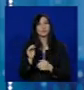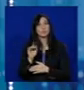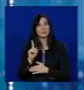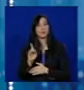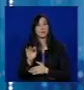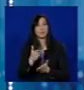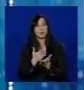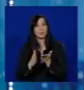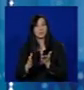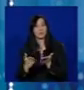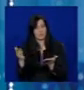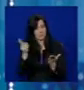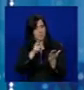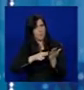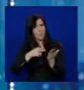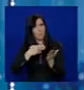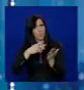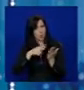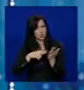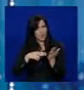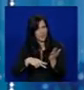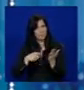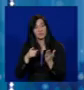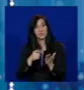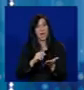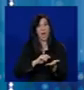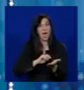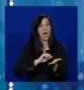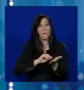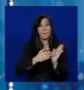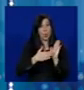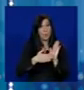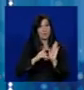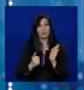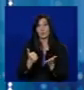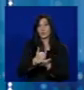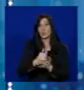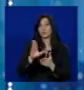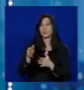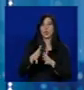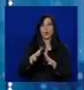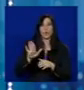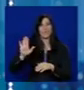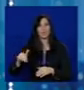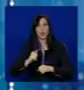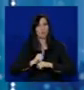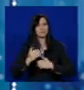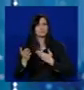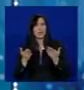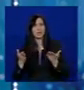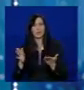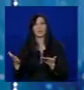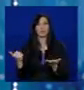бъдат отменени, ще ви ги прочетем. И това са актовете, в които назначавате всички хора от вашия офис някъде. Където